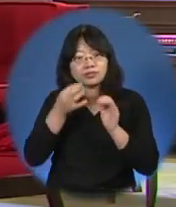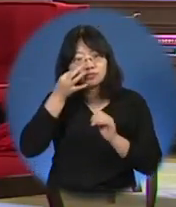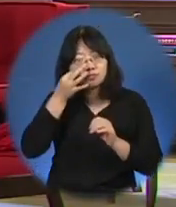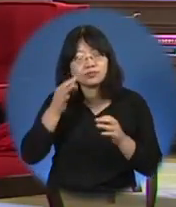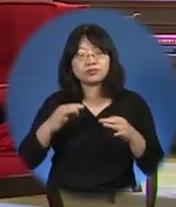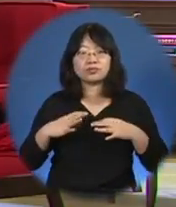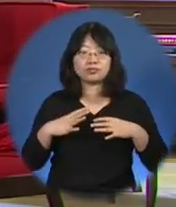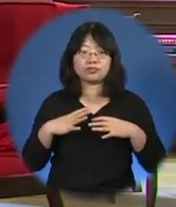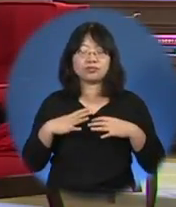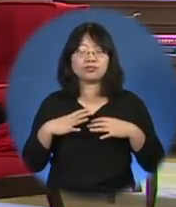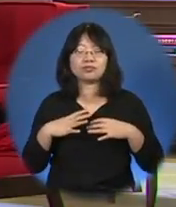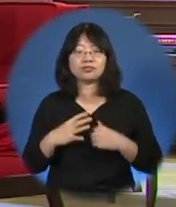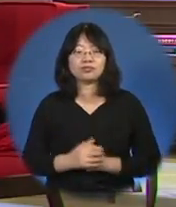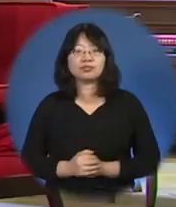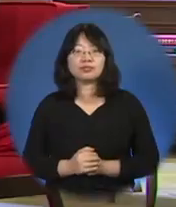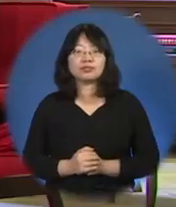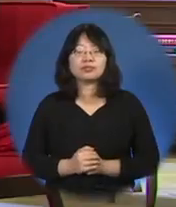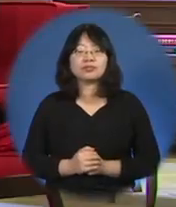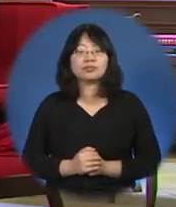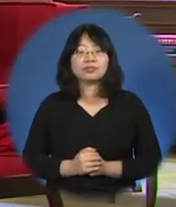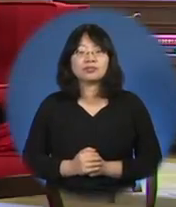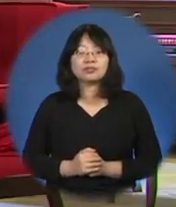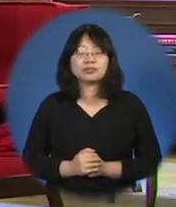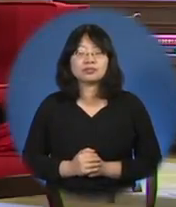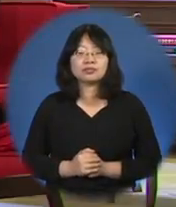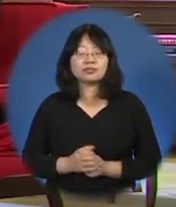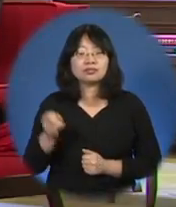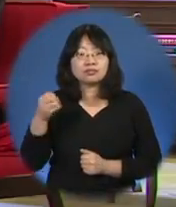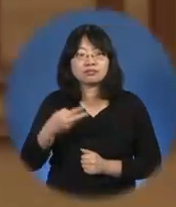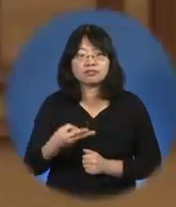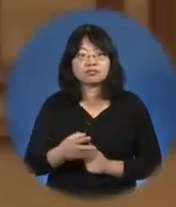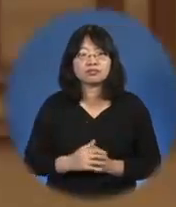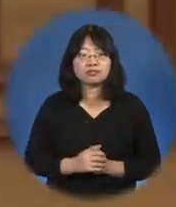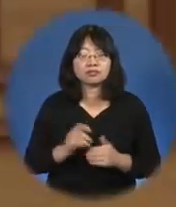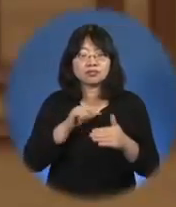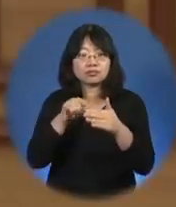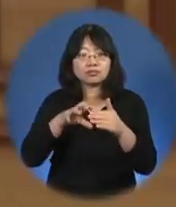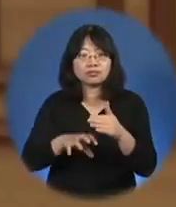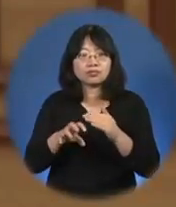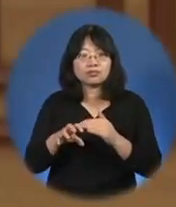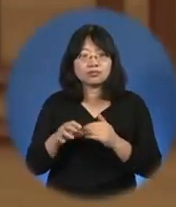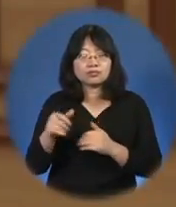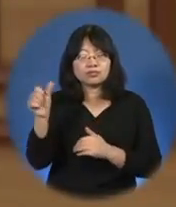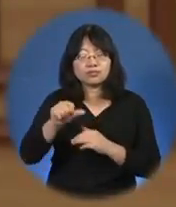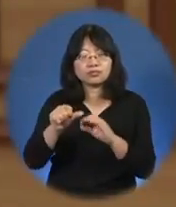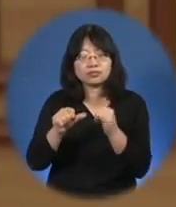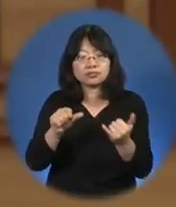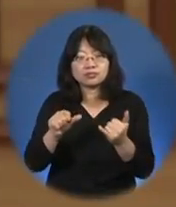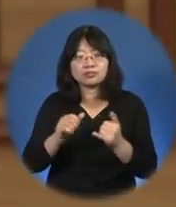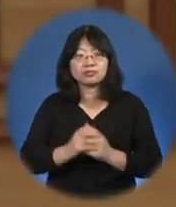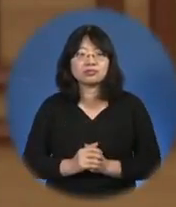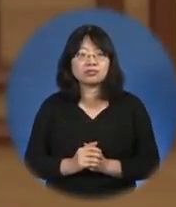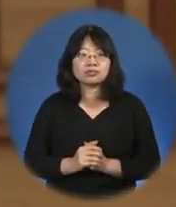굉장히 놀라운 높은 비율이죠. 그렇습니다. 예, 예. 그리고 그 중에 이제 또 5천 명을